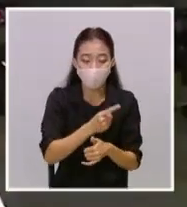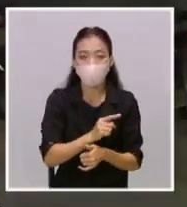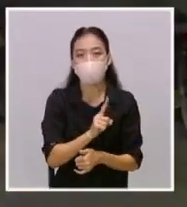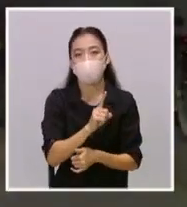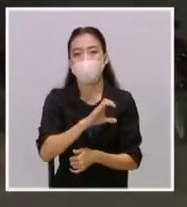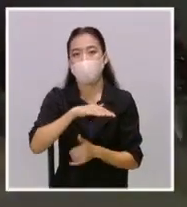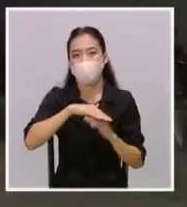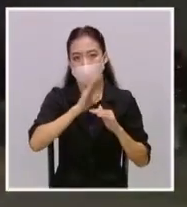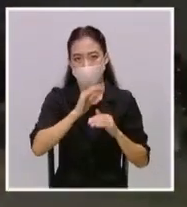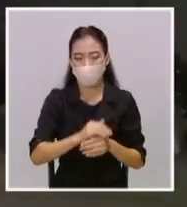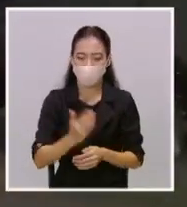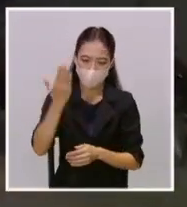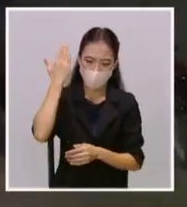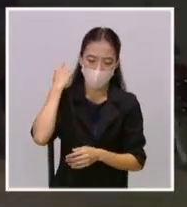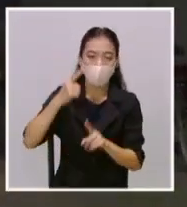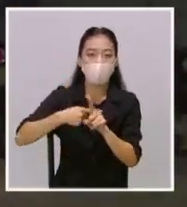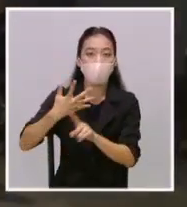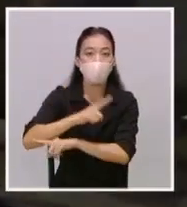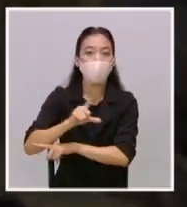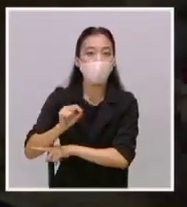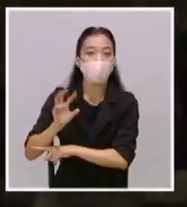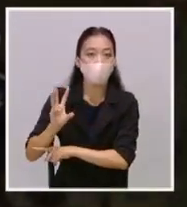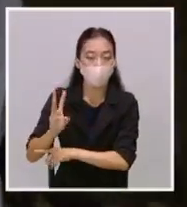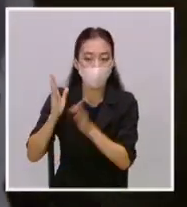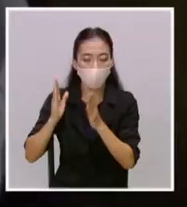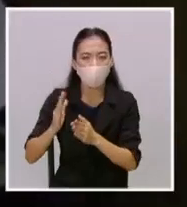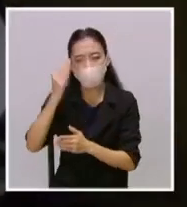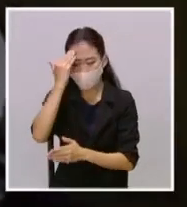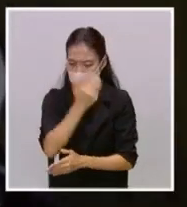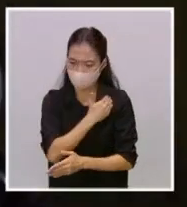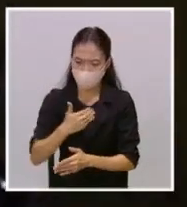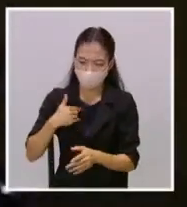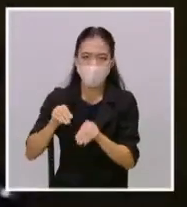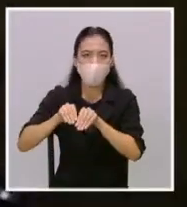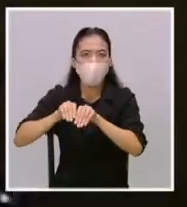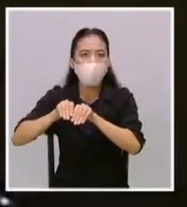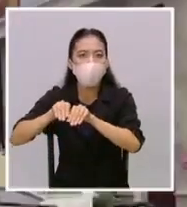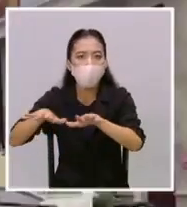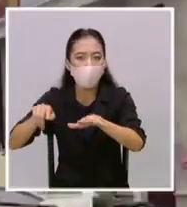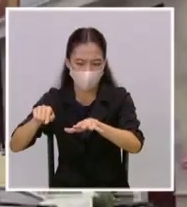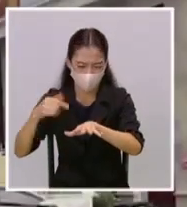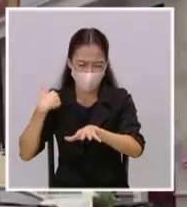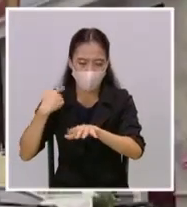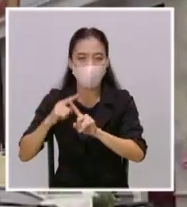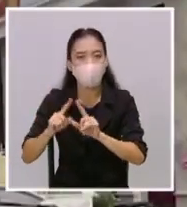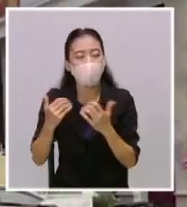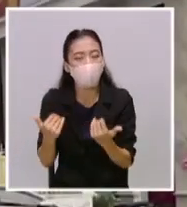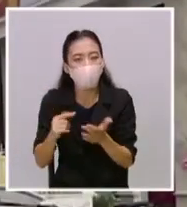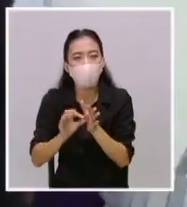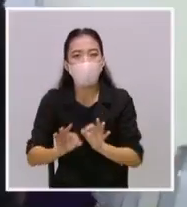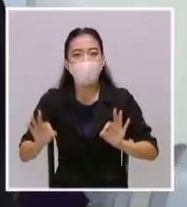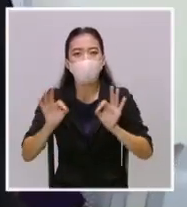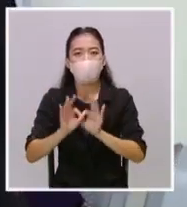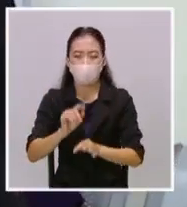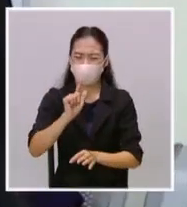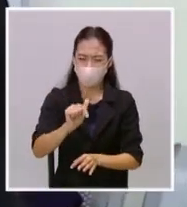ที่พบการระบาดเมื่อวันที่26พฤษภาคมแต่ว่าตอนนี้ก็ยังไม่รู้แน่ชัดนะครับว่าการระบาดครั้งล่าสุดเนี่ยมันมีจุดเริ่มต้นมาจาก